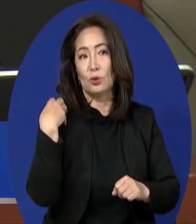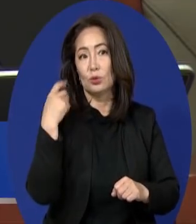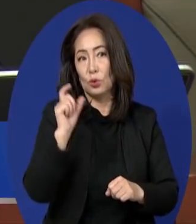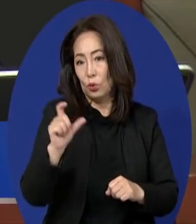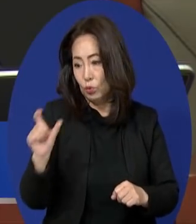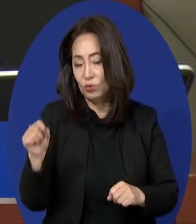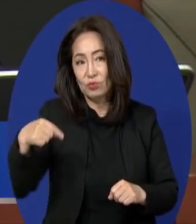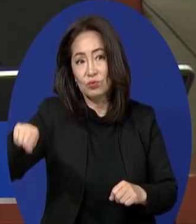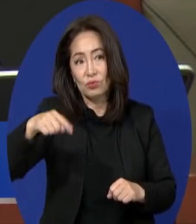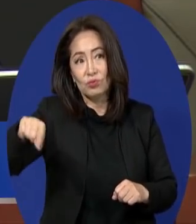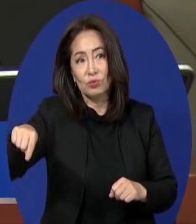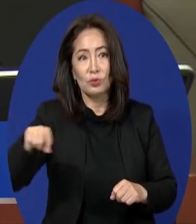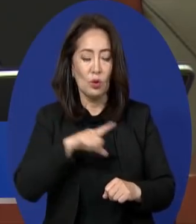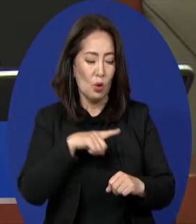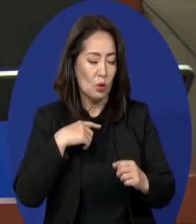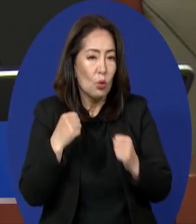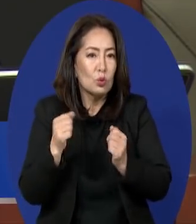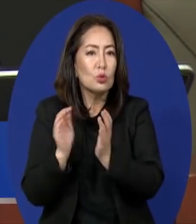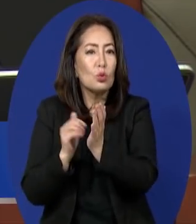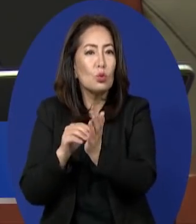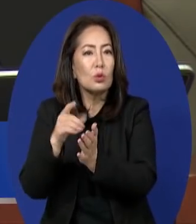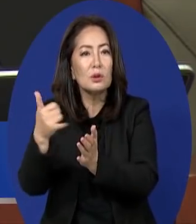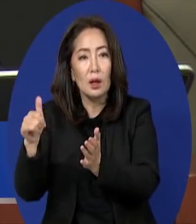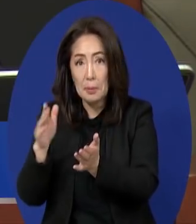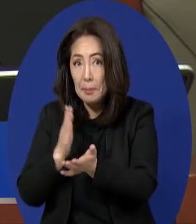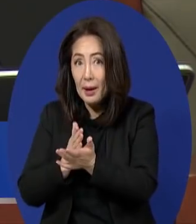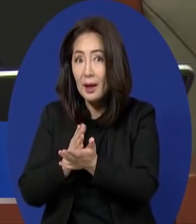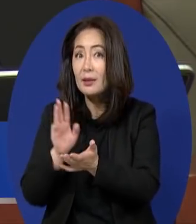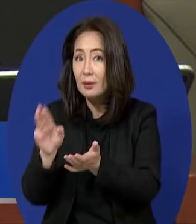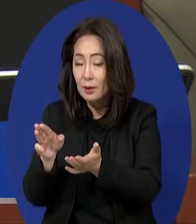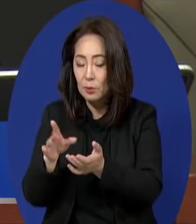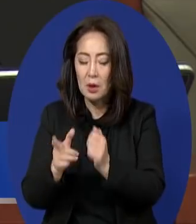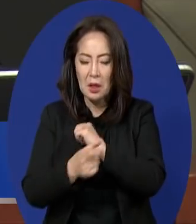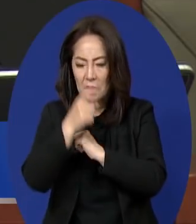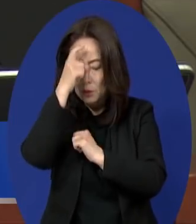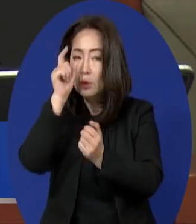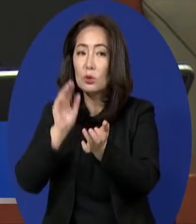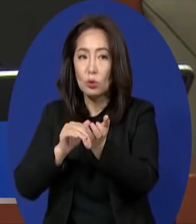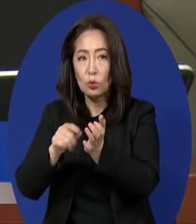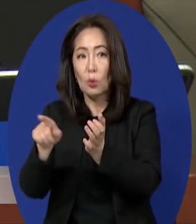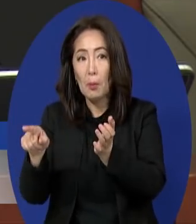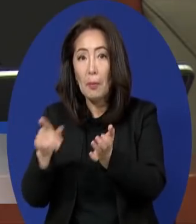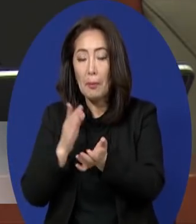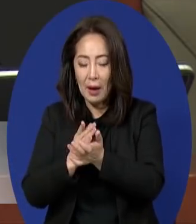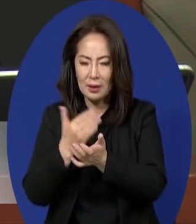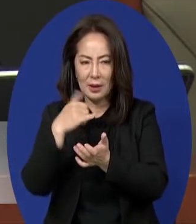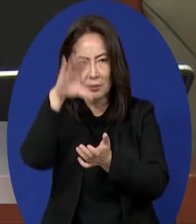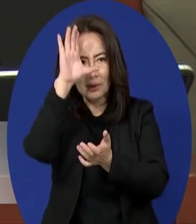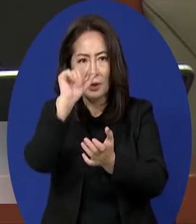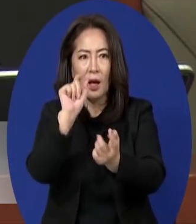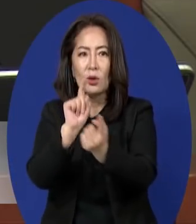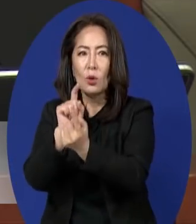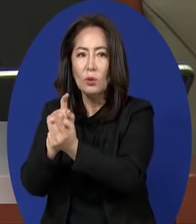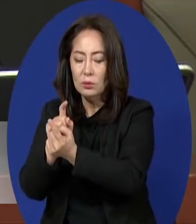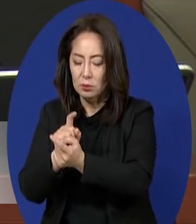бас өөрсдөө хүч чадал нь дутж байгаа юмнууд байна. Эрх мэдэл нь дутж байгаа зүйлүүд байна. Энд тэнд сайд арга нар дээр очихоор хүлээж